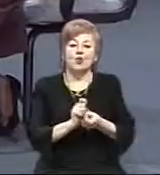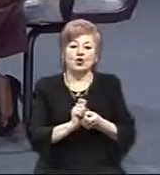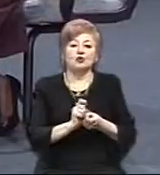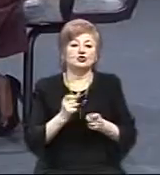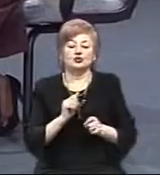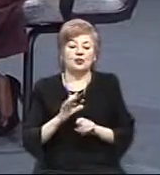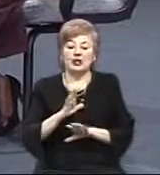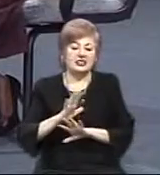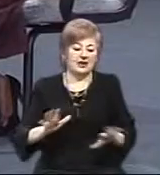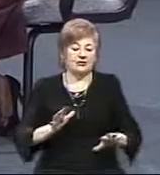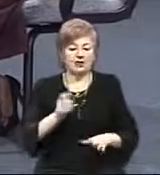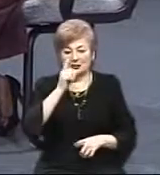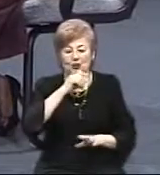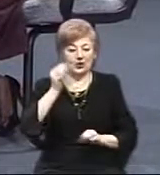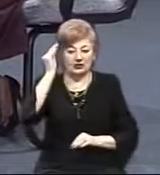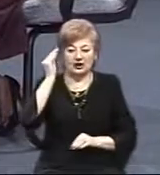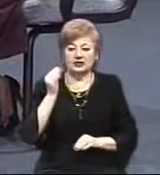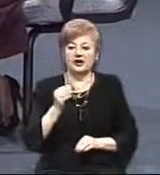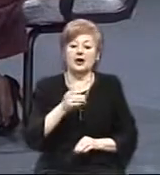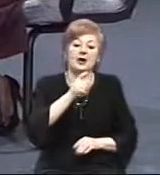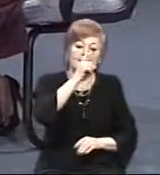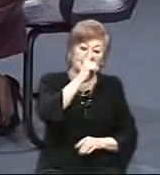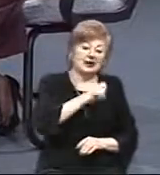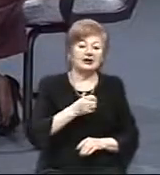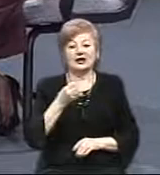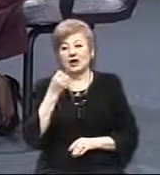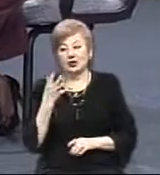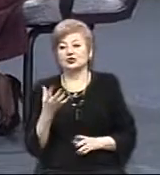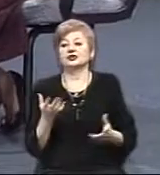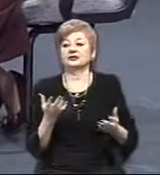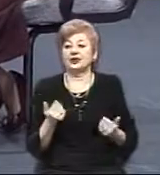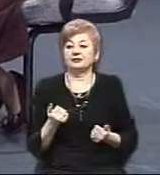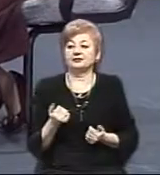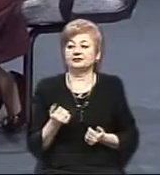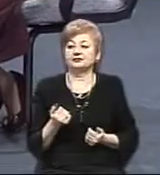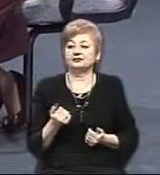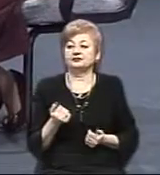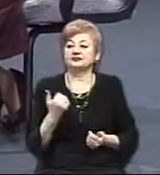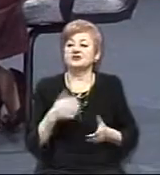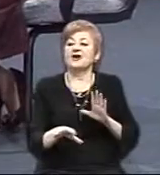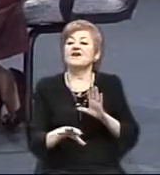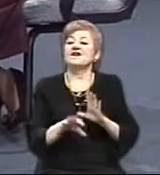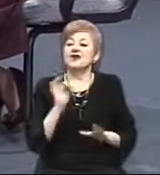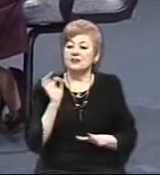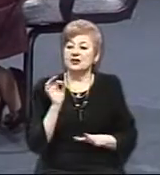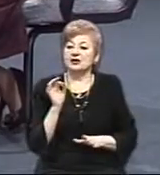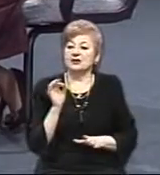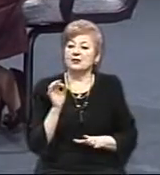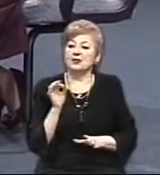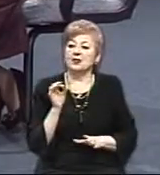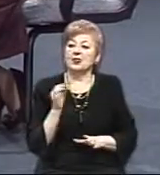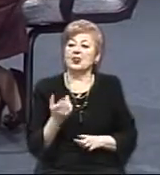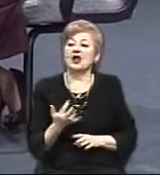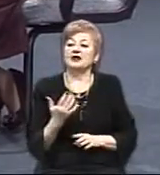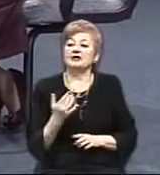уникати цих стереотипів. Стереотипи як негативні і позитивні, як ситуації, ті, що... як позитивні. Давайте виберемо, про яких жінок тут в грі йдеться. В нас є